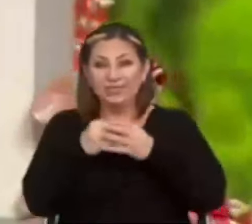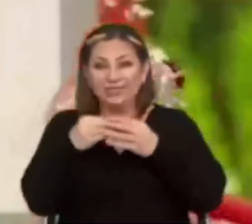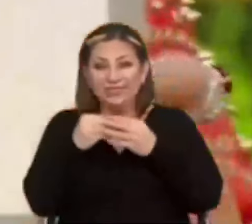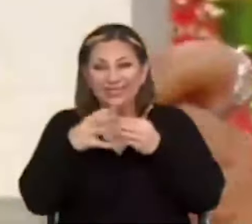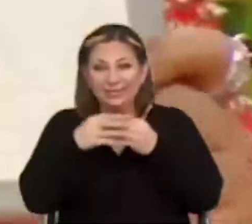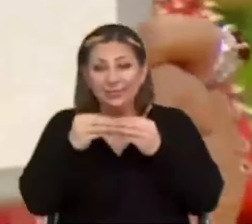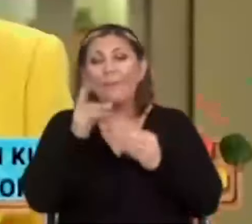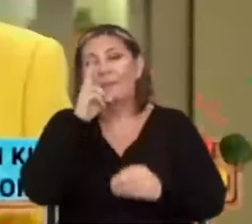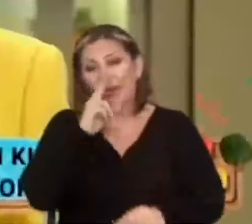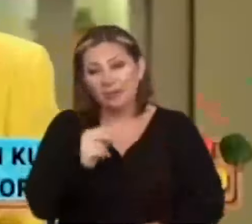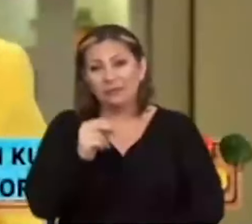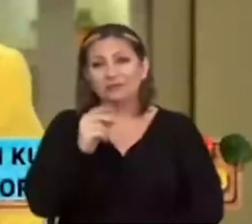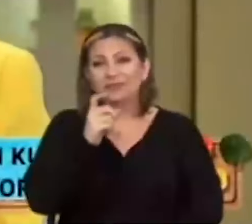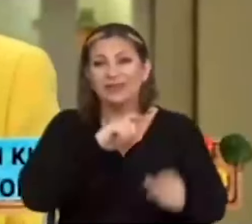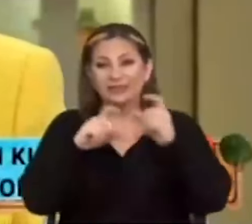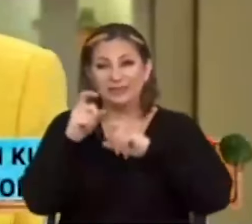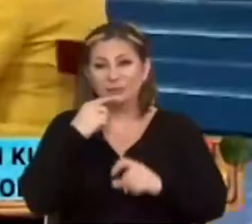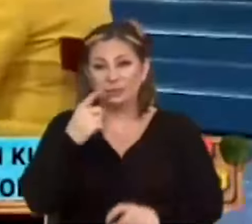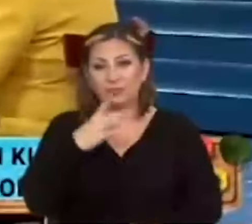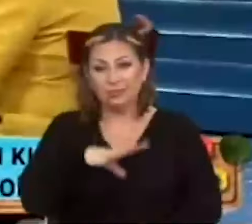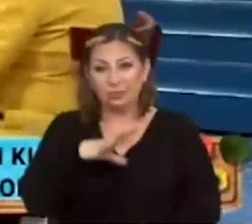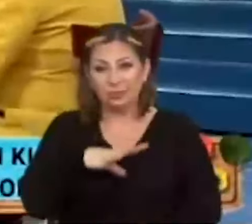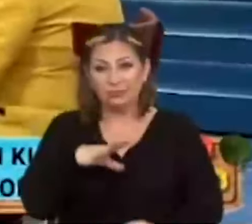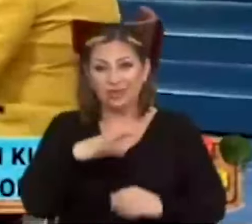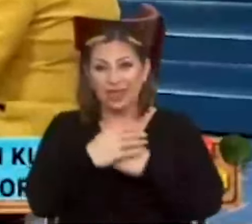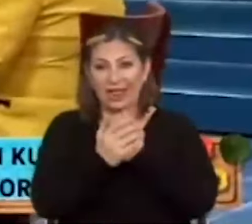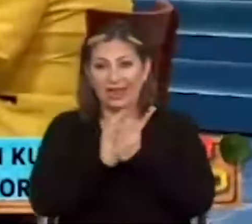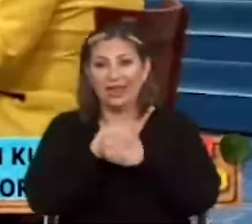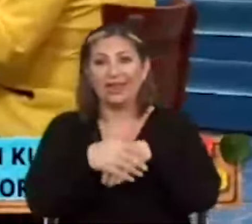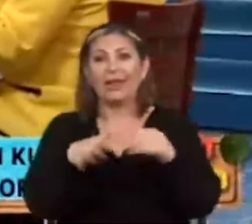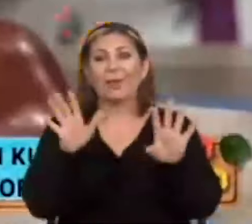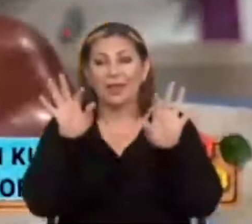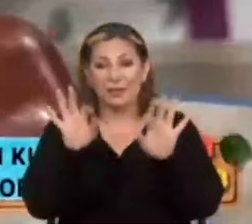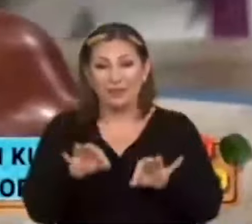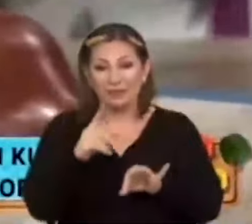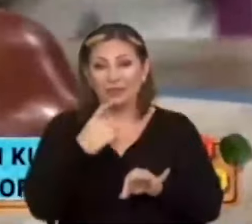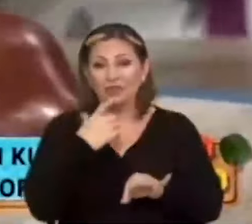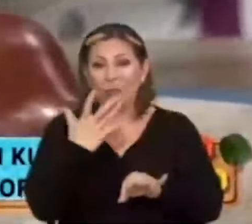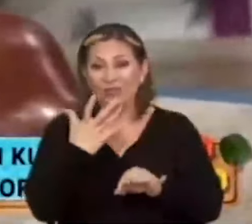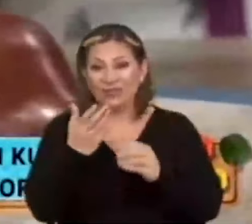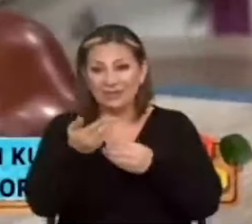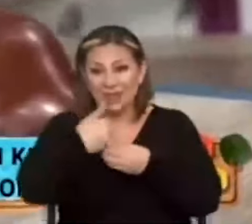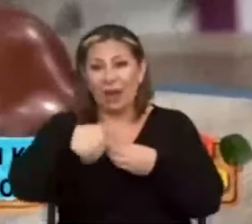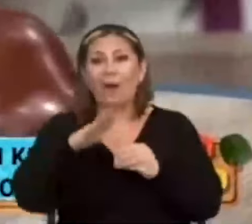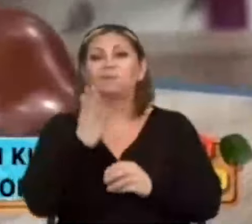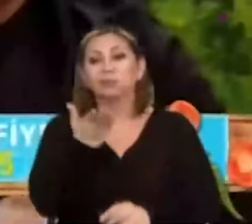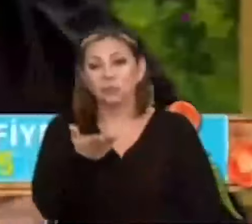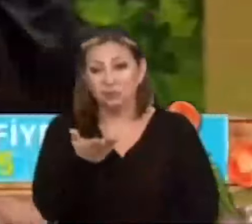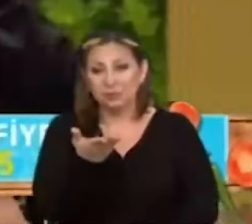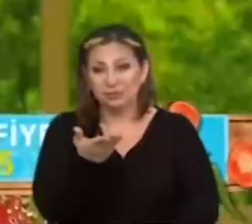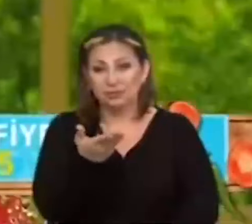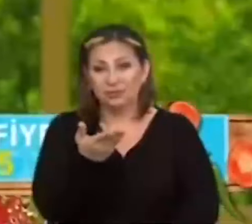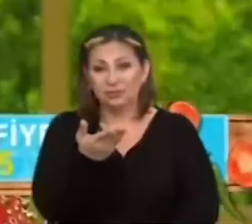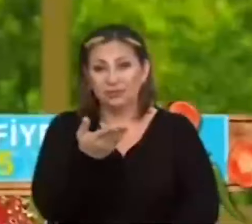köftesini beğendim. Yanlışlarını söylemek istiyorum. Ellerini yıkamadan başladın. Domatesin kabuklarını soymadın.